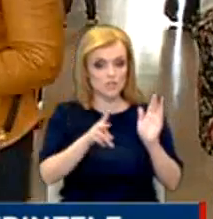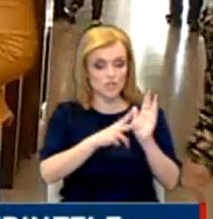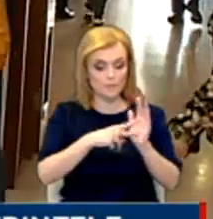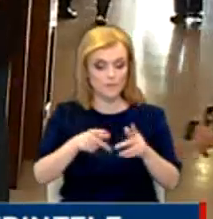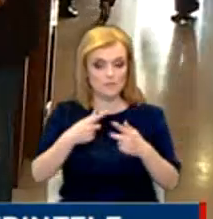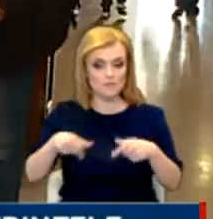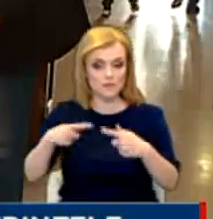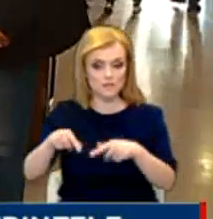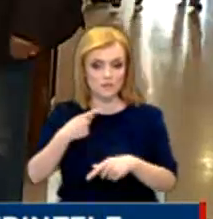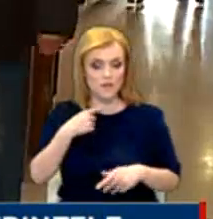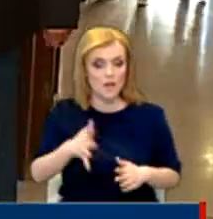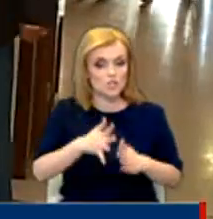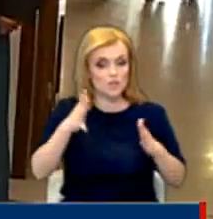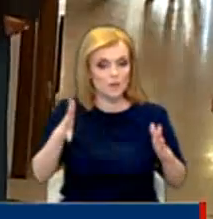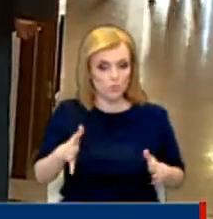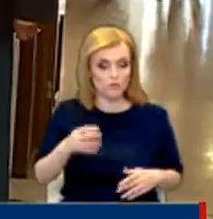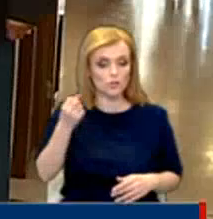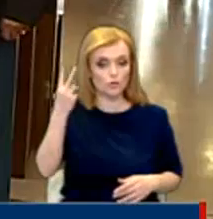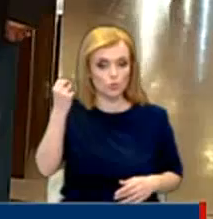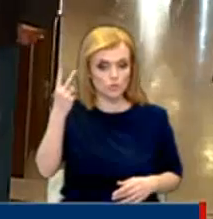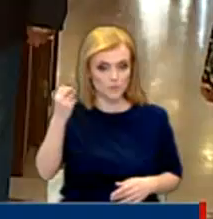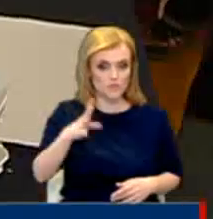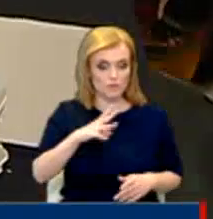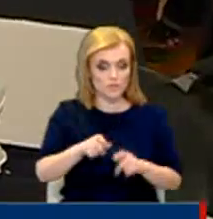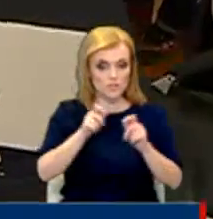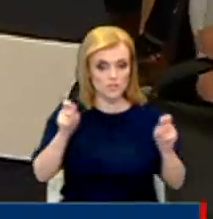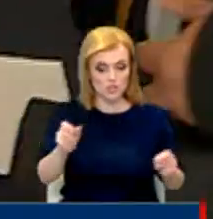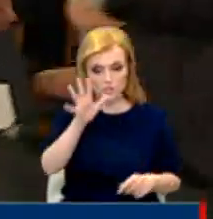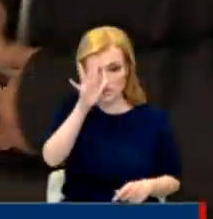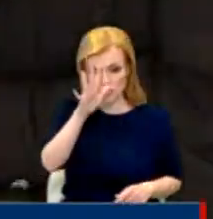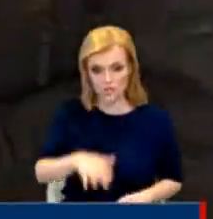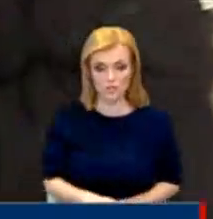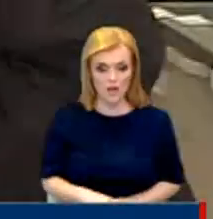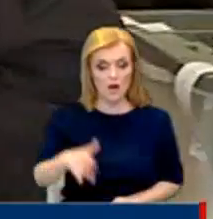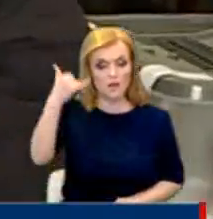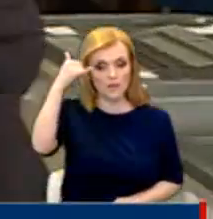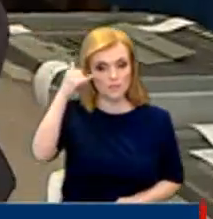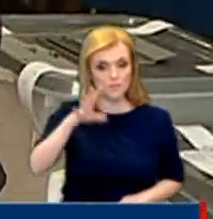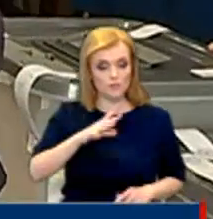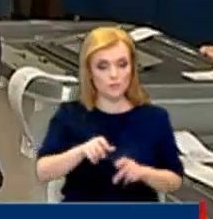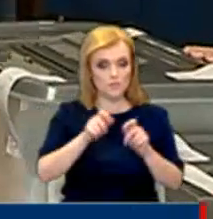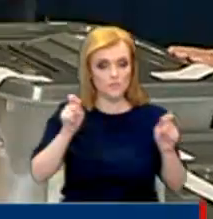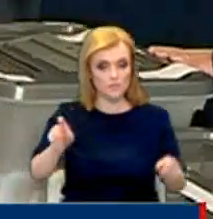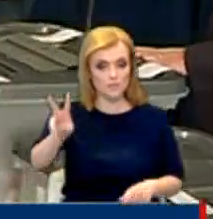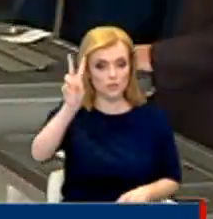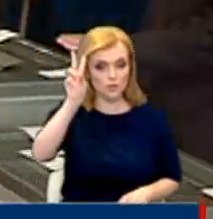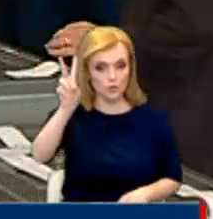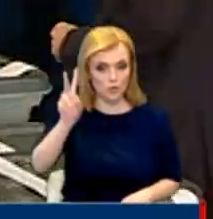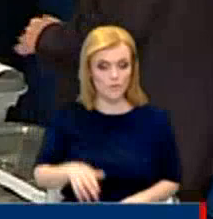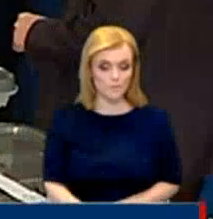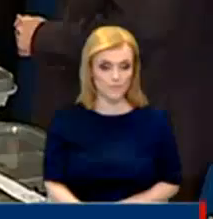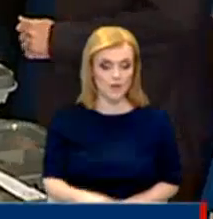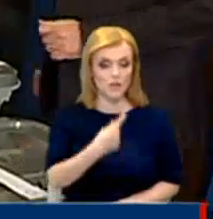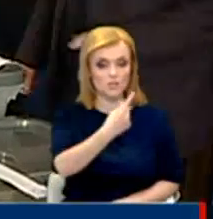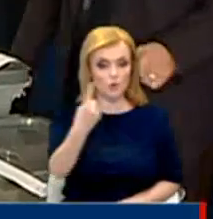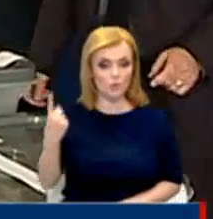secții de votare. Cele mai multe, 12 la număr, au fost deschise la Chișinău, la Bălți au fost deschise 2 secții de votare și